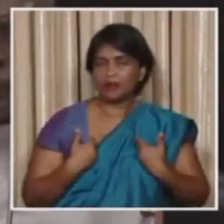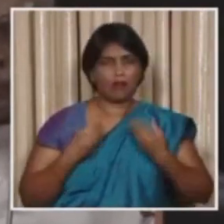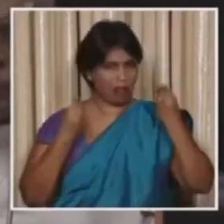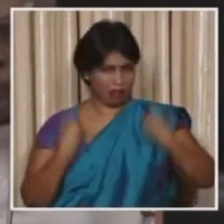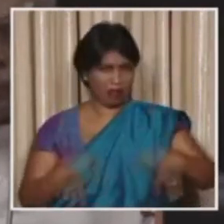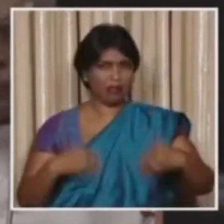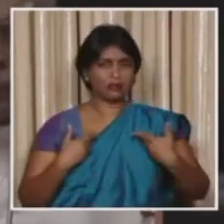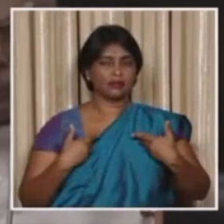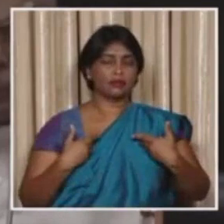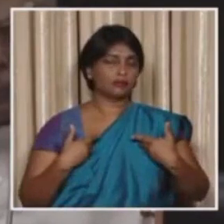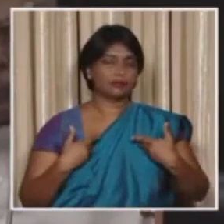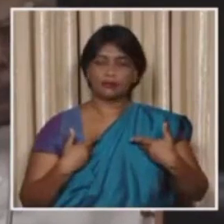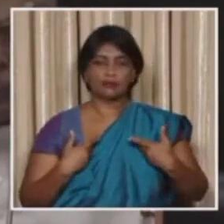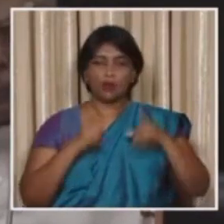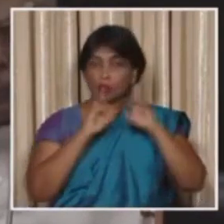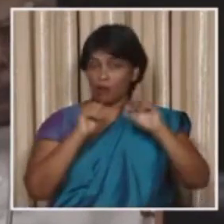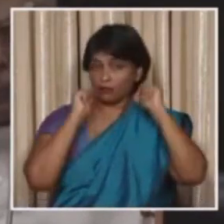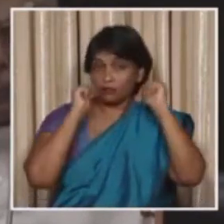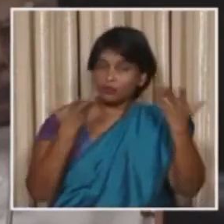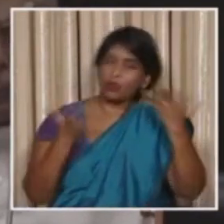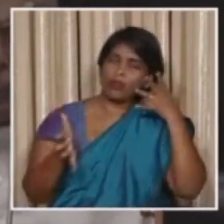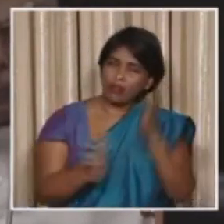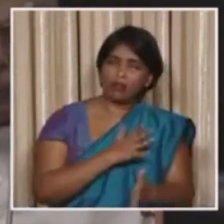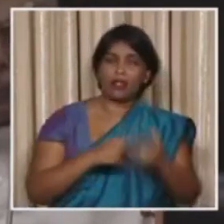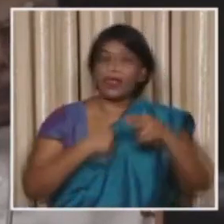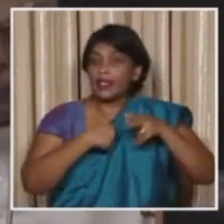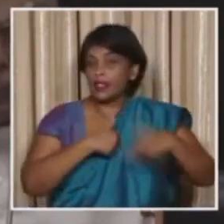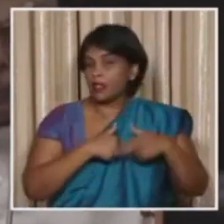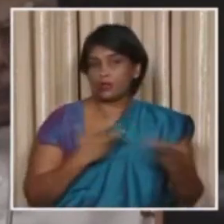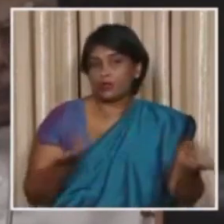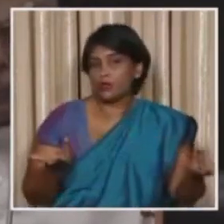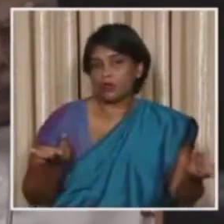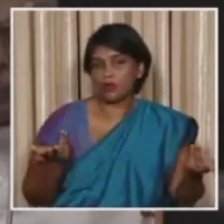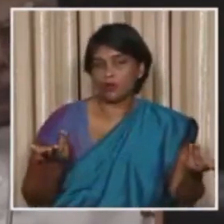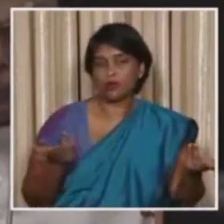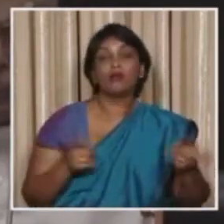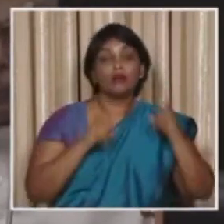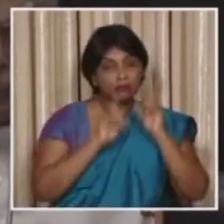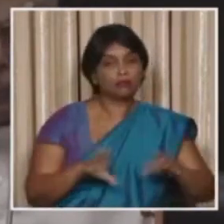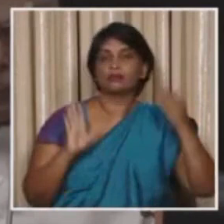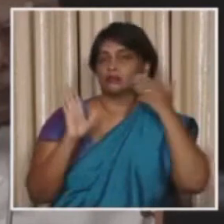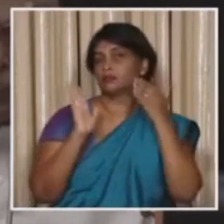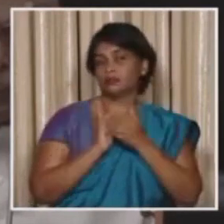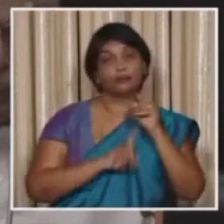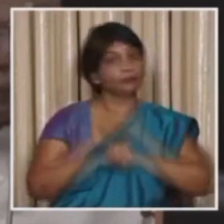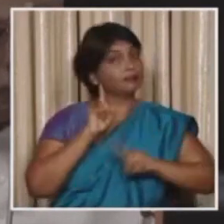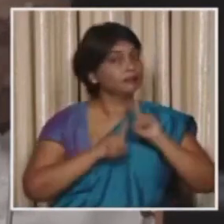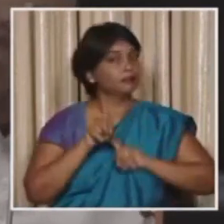අසාර්ථක වුණාද එසේ සාර්ථක වෙන්නට අසාර්ථක වෙන්නට හේතු මොනවාද අපි මේ ගැන කතා බහ